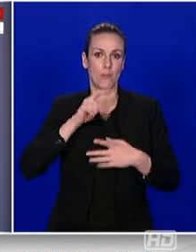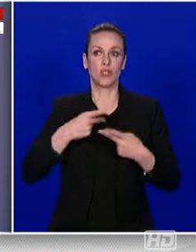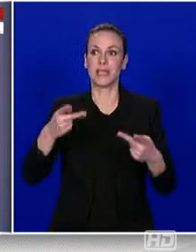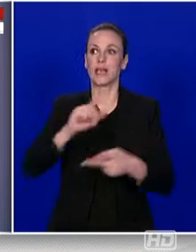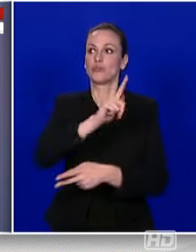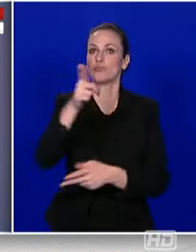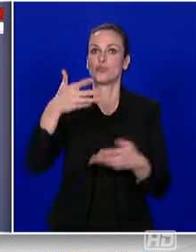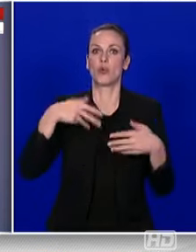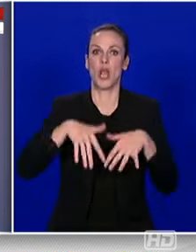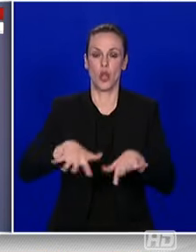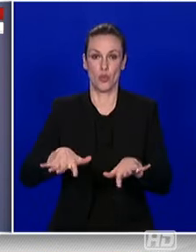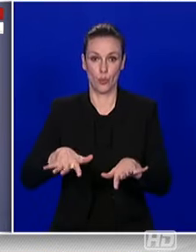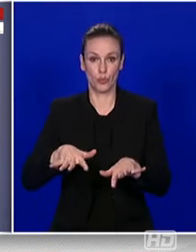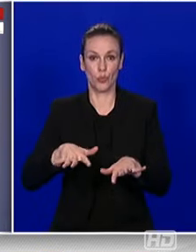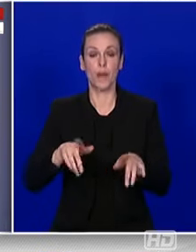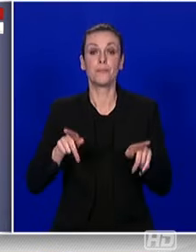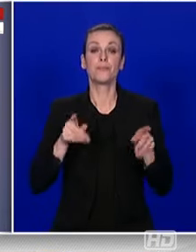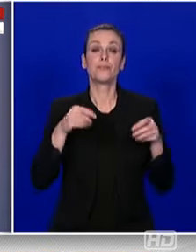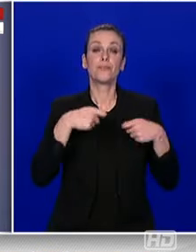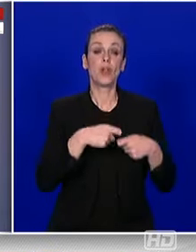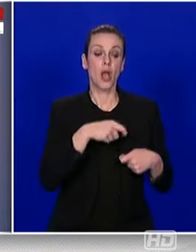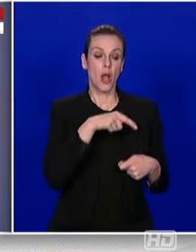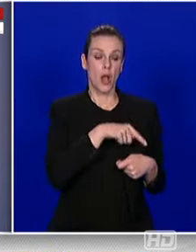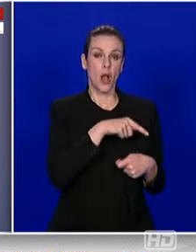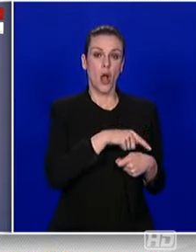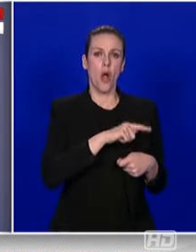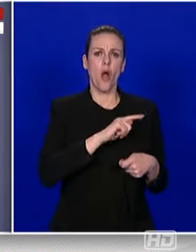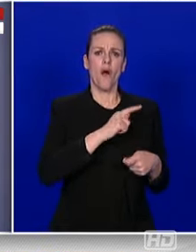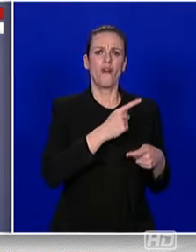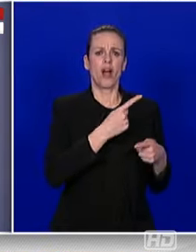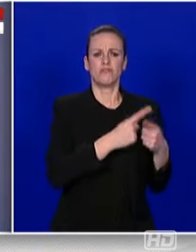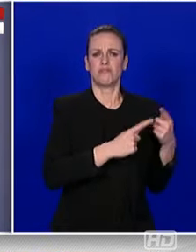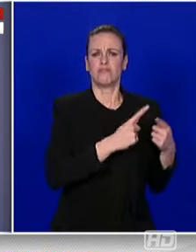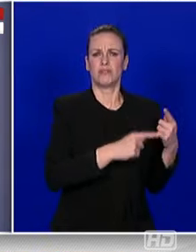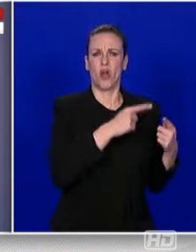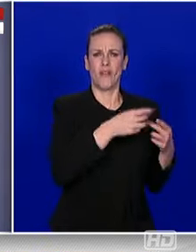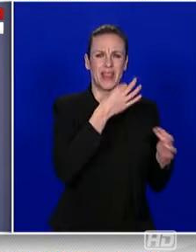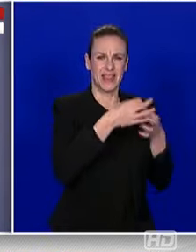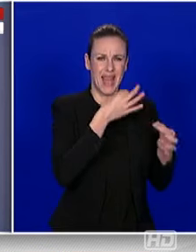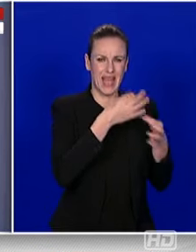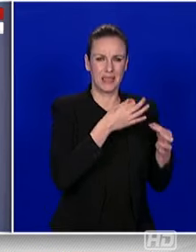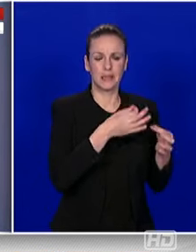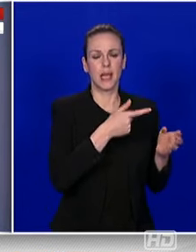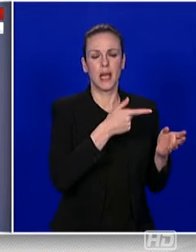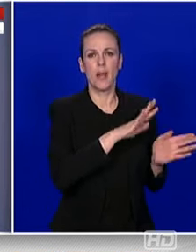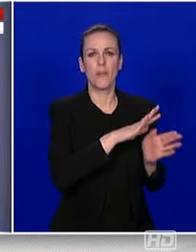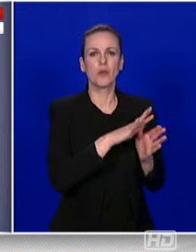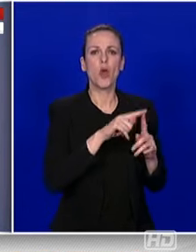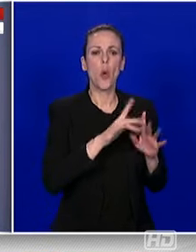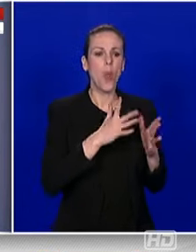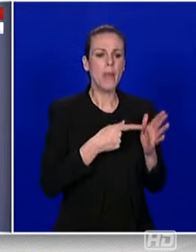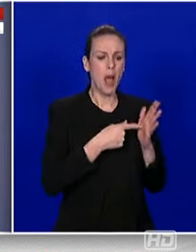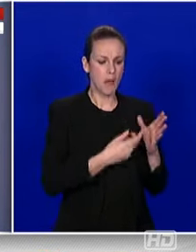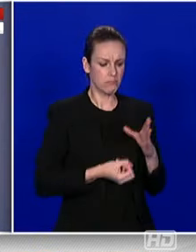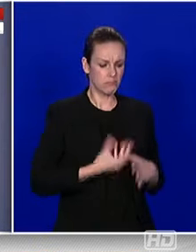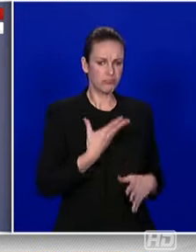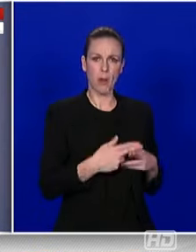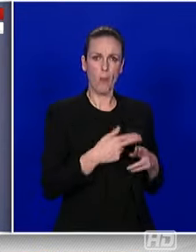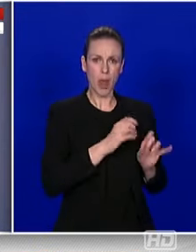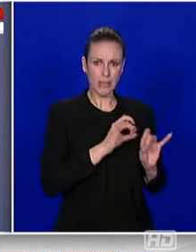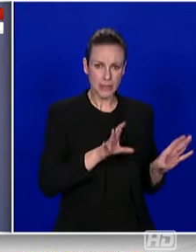zaraziti druge. Što se tiče ovih drugih dijelova tih testiranja, pogotovo asimptomatskih, tu